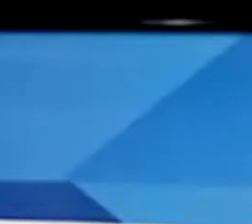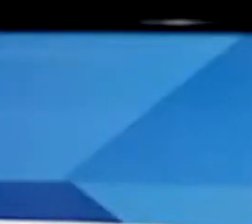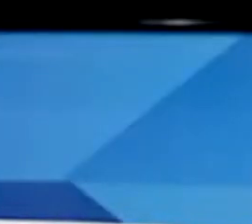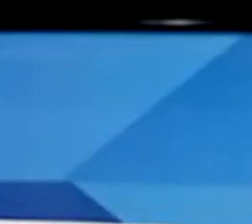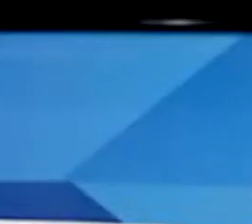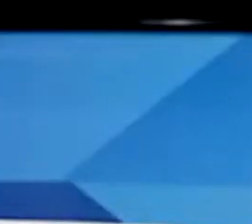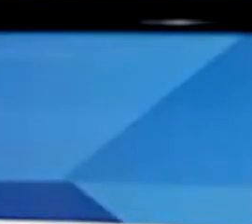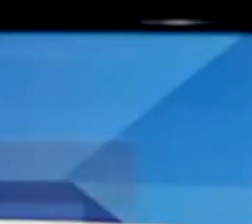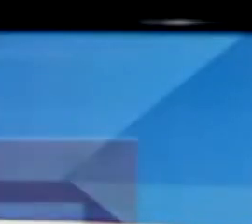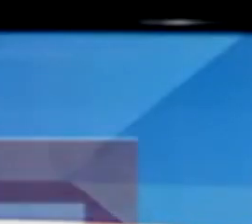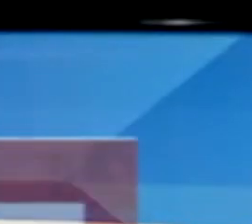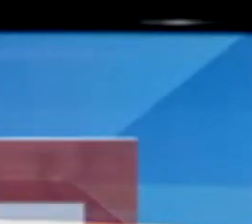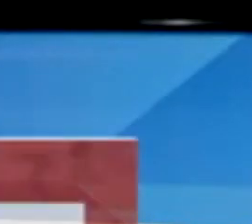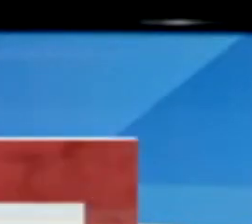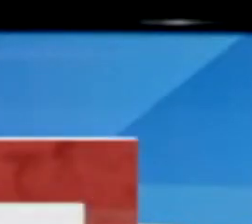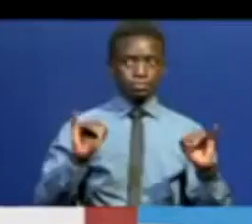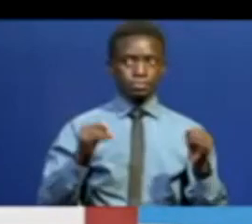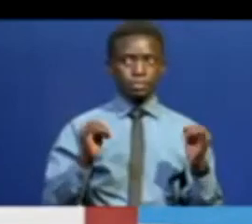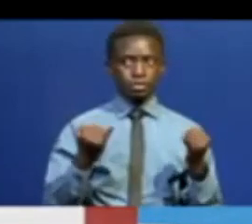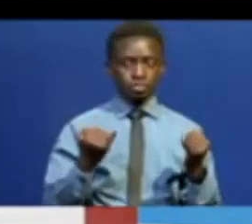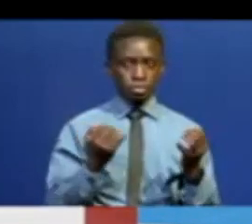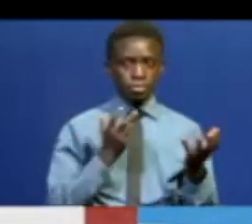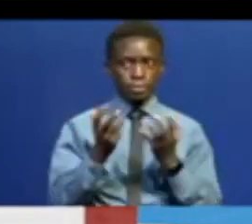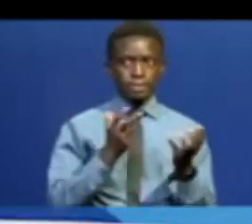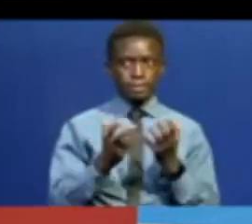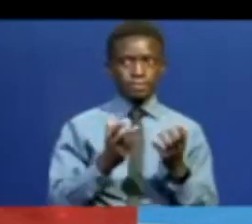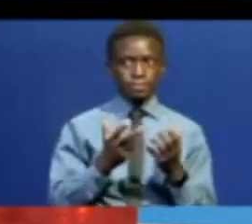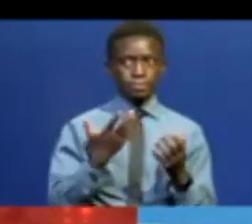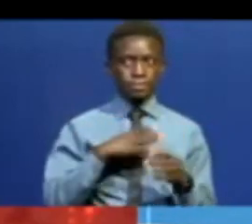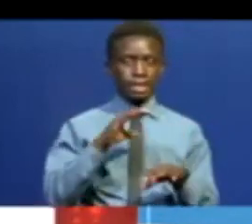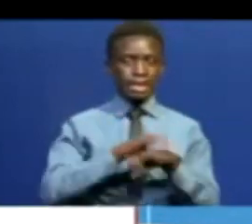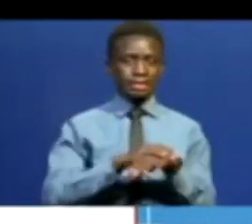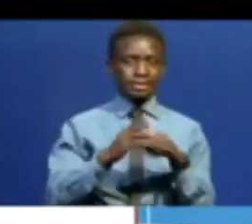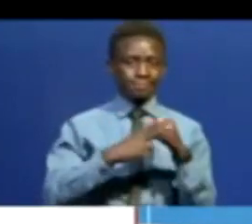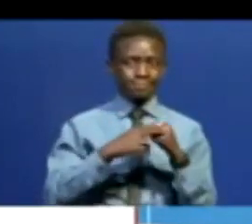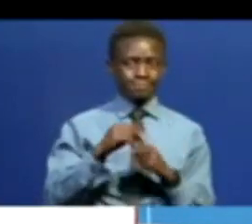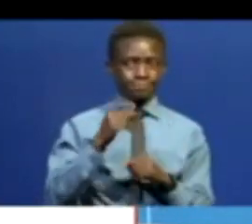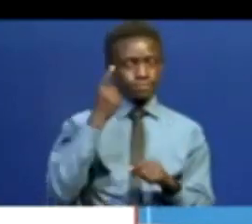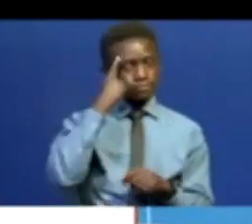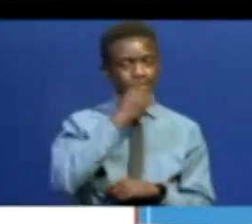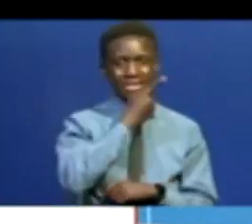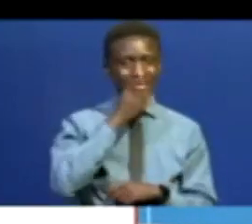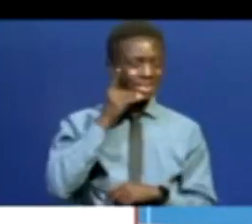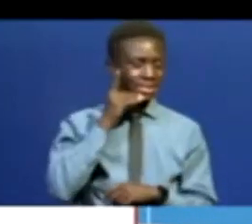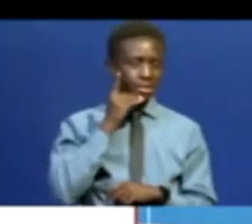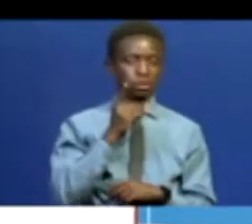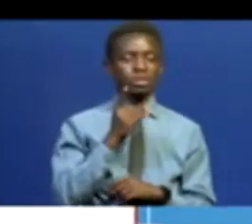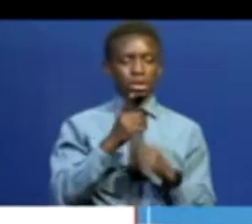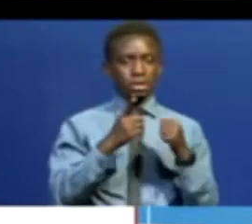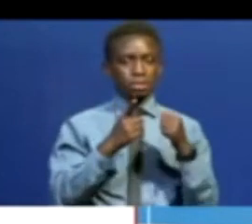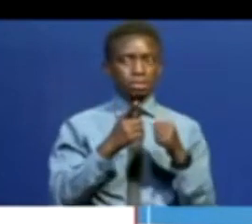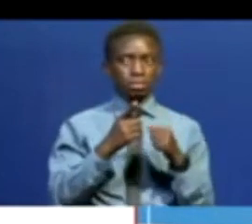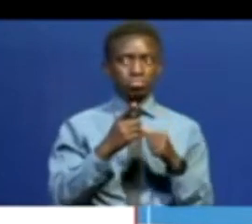Na kwenye biashara, mtazamaji, wakulima watakuwa wakitozwa shilingi 70 kwa kukausha kila gunia la kilo 90 la mahindi. Waziri wa